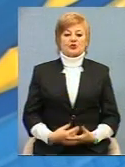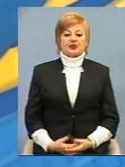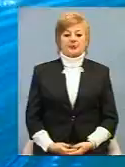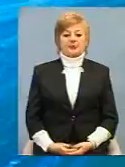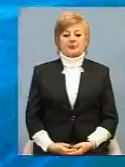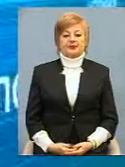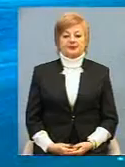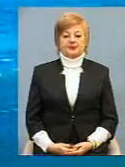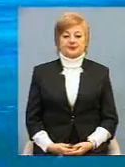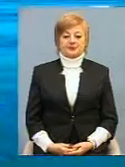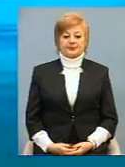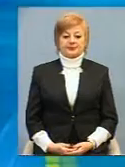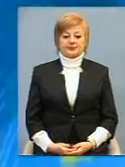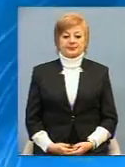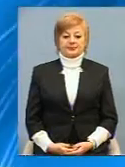побачите.